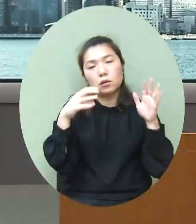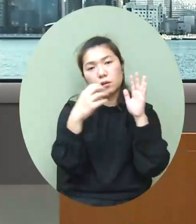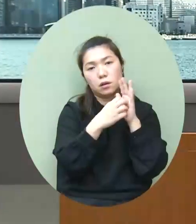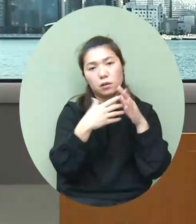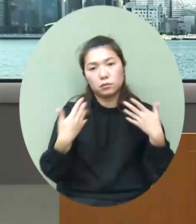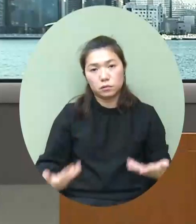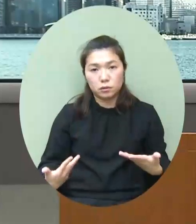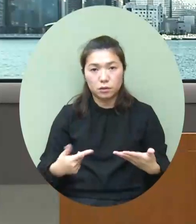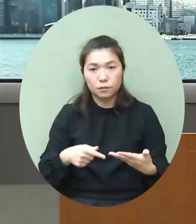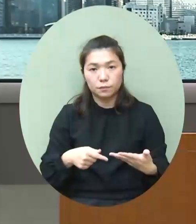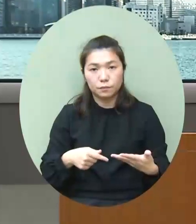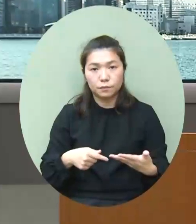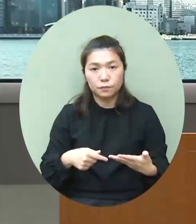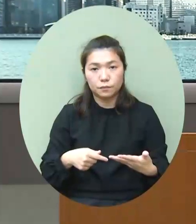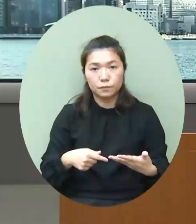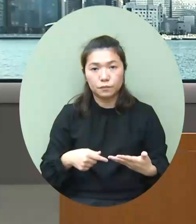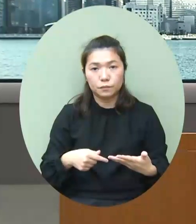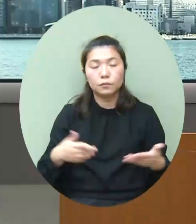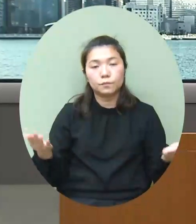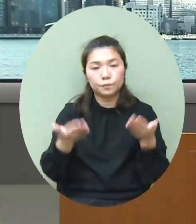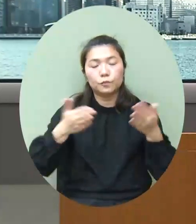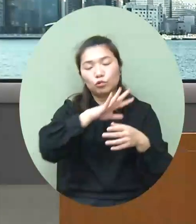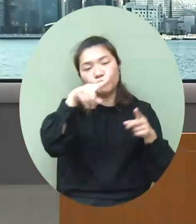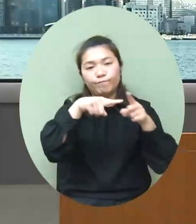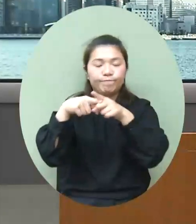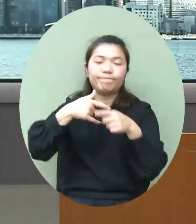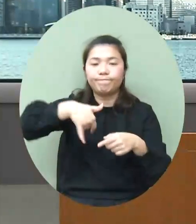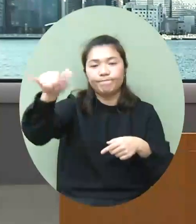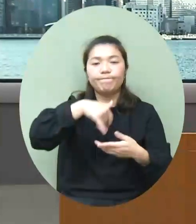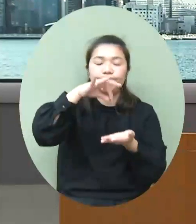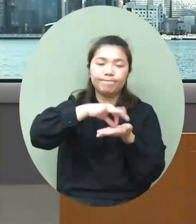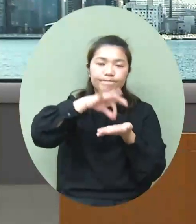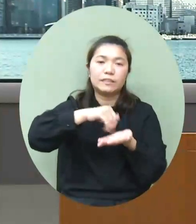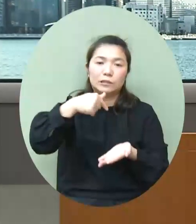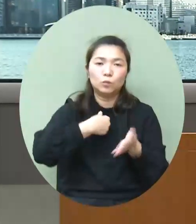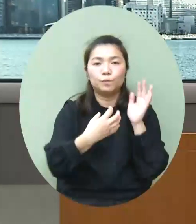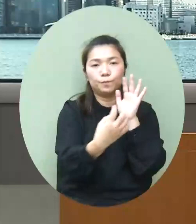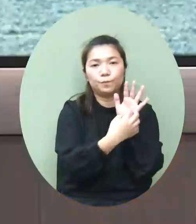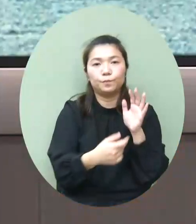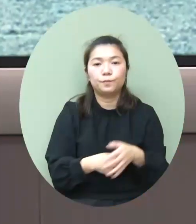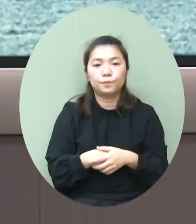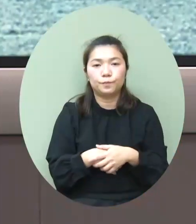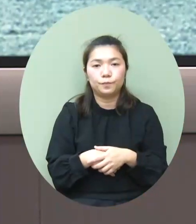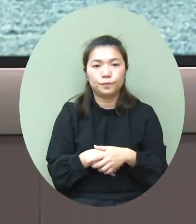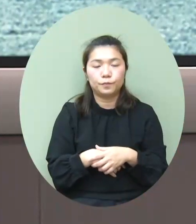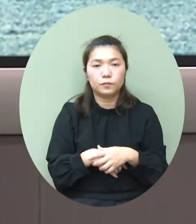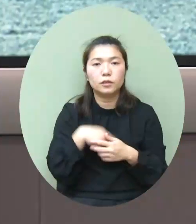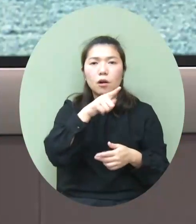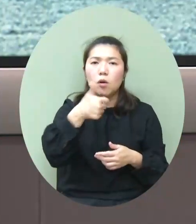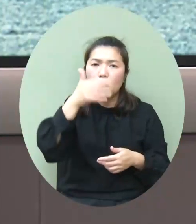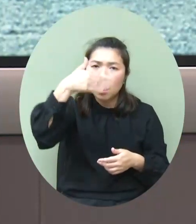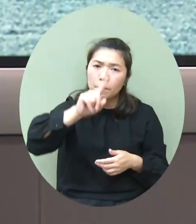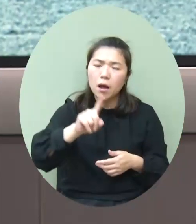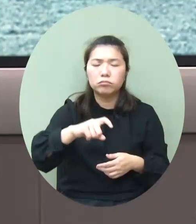关于安心出行，现在我们鼓励出进